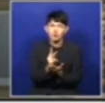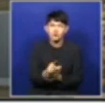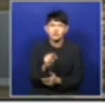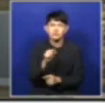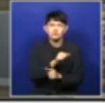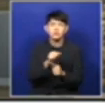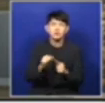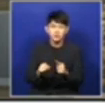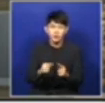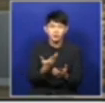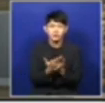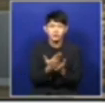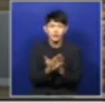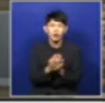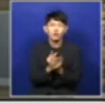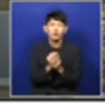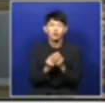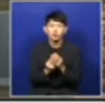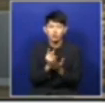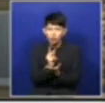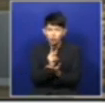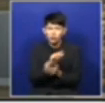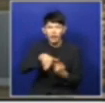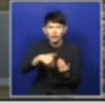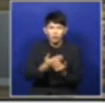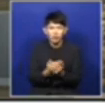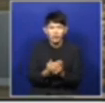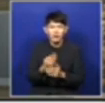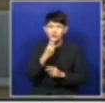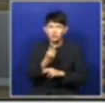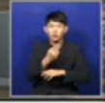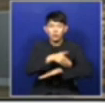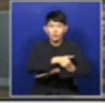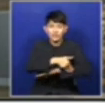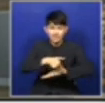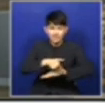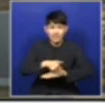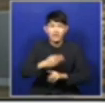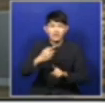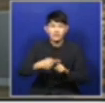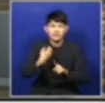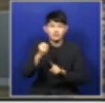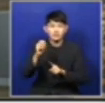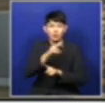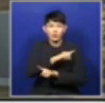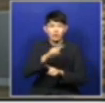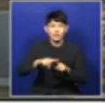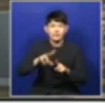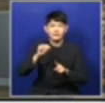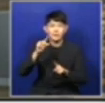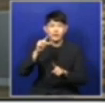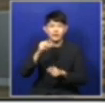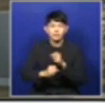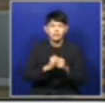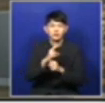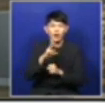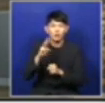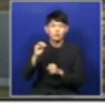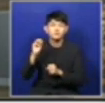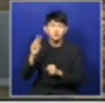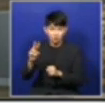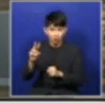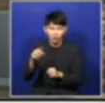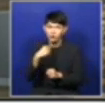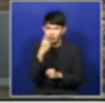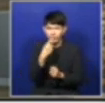ของยอดเงินกู้ที่เหลือที่แสดงบัญชีณวันที่31ธันวาคม2562และจะต้องเป็นผู้กู้